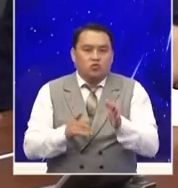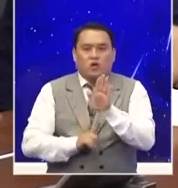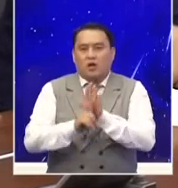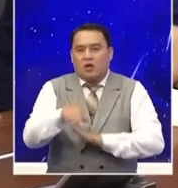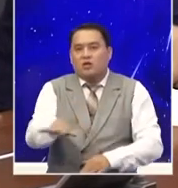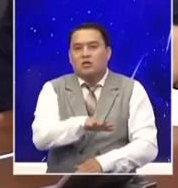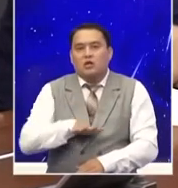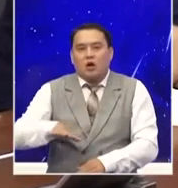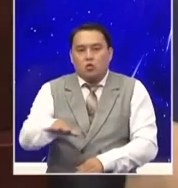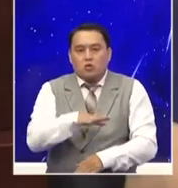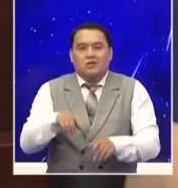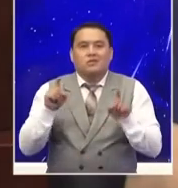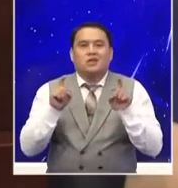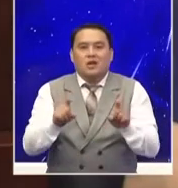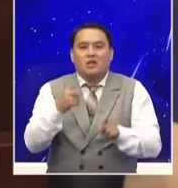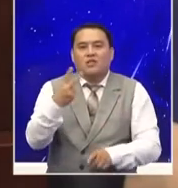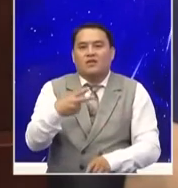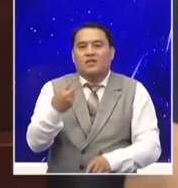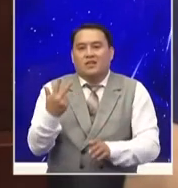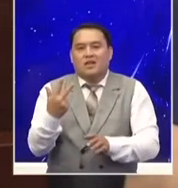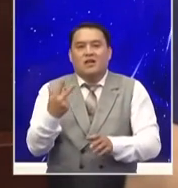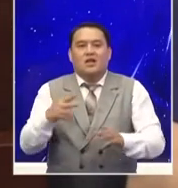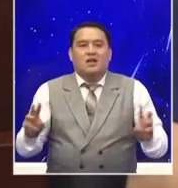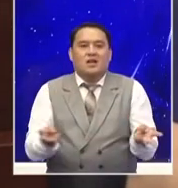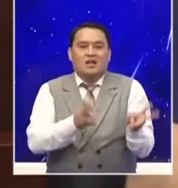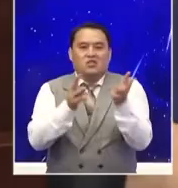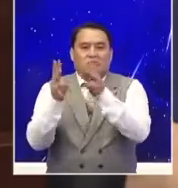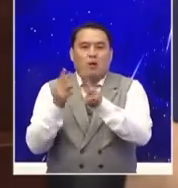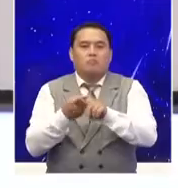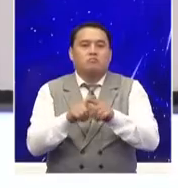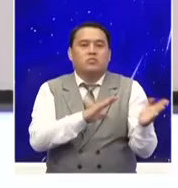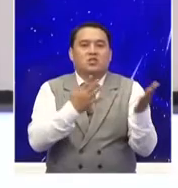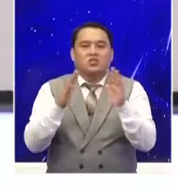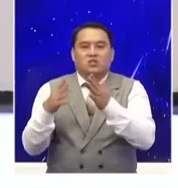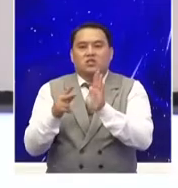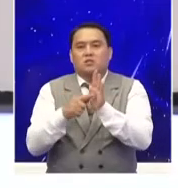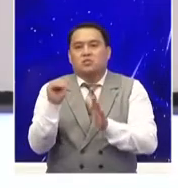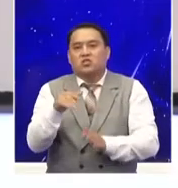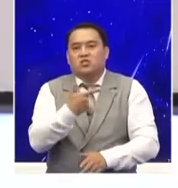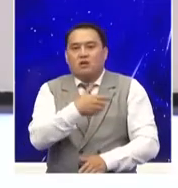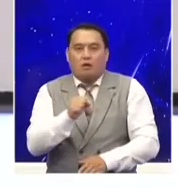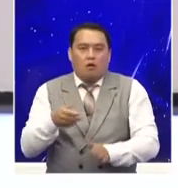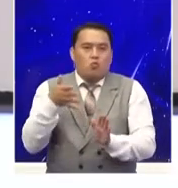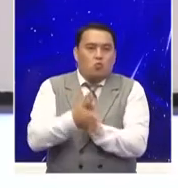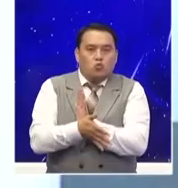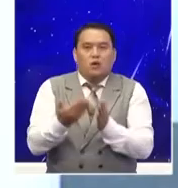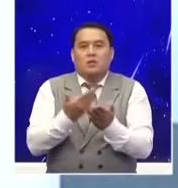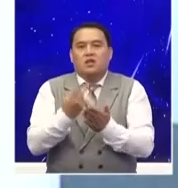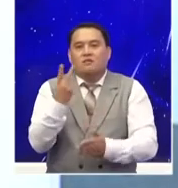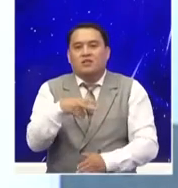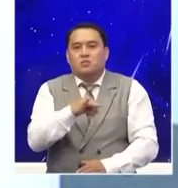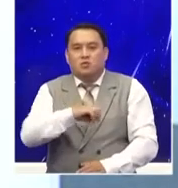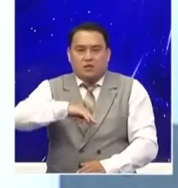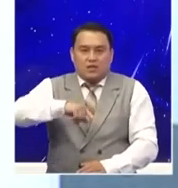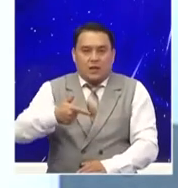на территории региона зарегистрировано 23 лесных пожара. Пострадало более 7 тысяч гектаров. Сумма ущерба составила 20